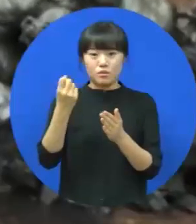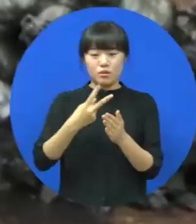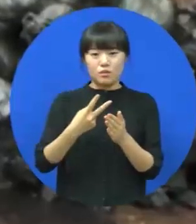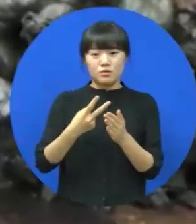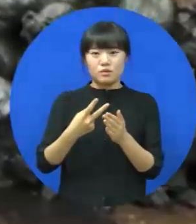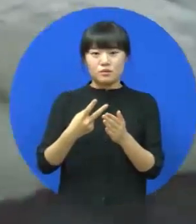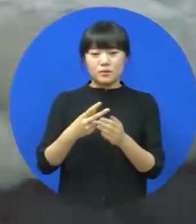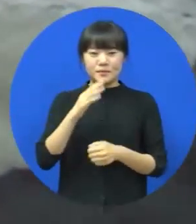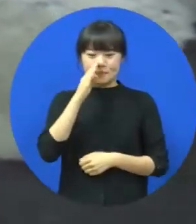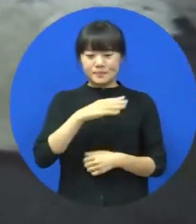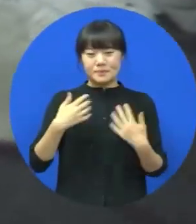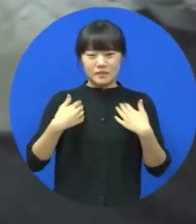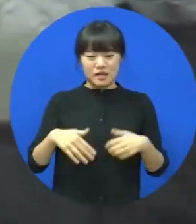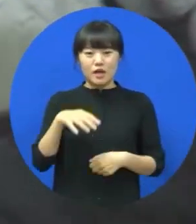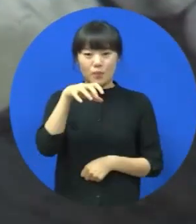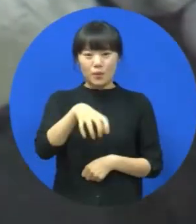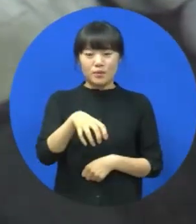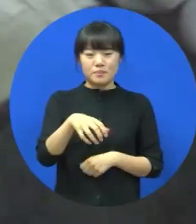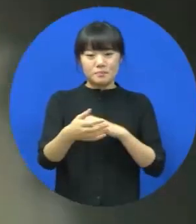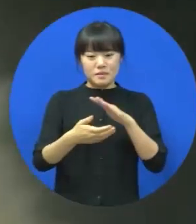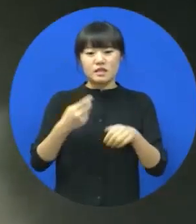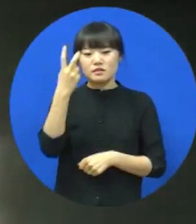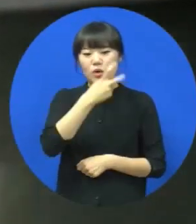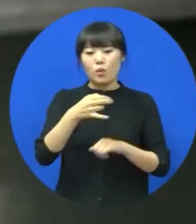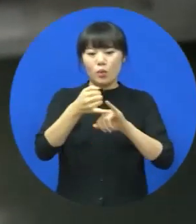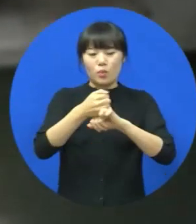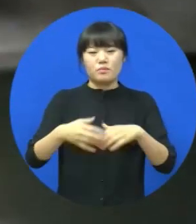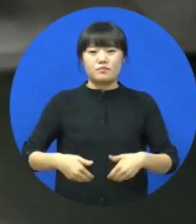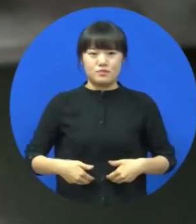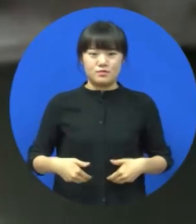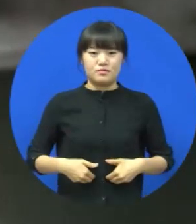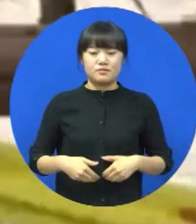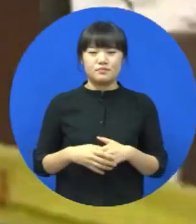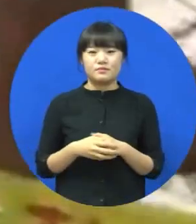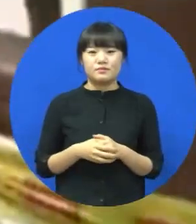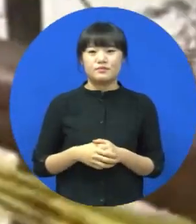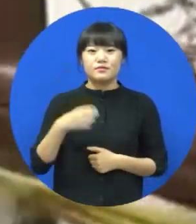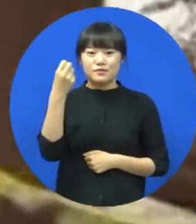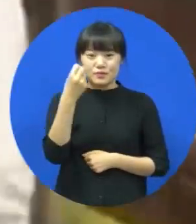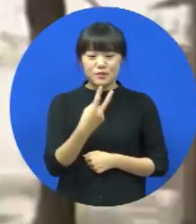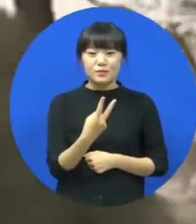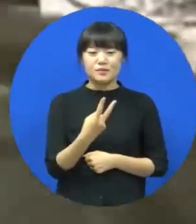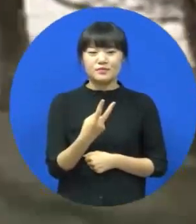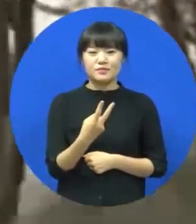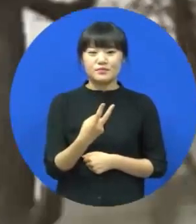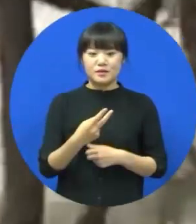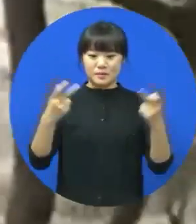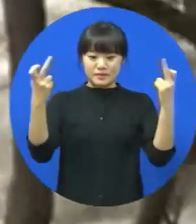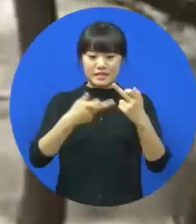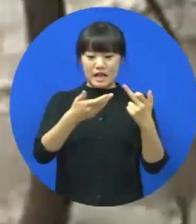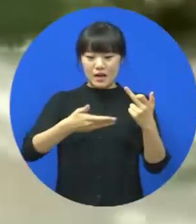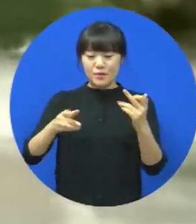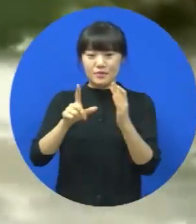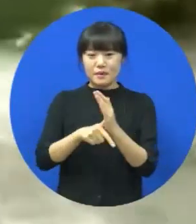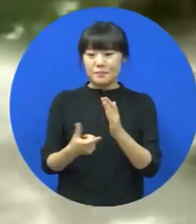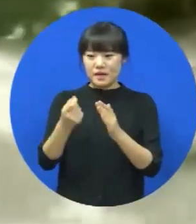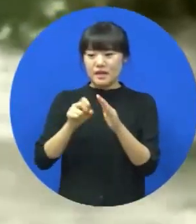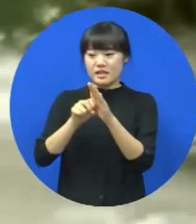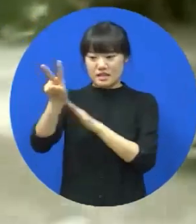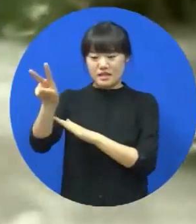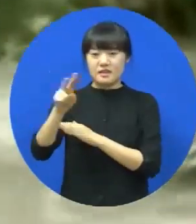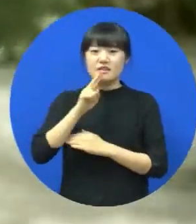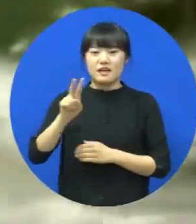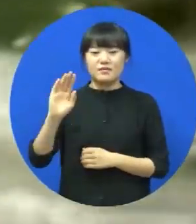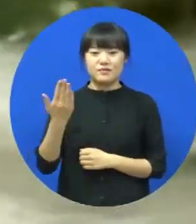취약한 담장이나 배수로 등을 미리 점검합니다. 그리고 산간 계곡에 있을 시 신속하게 대피해야